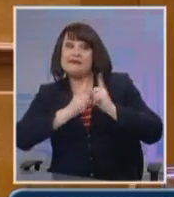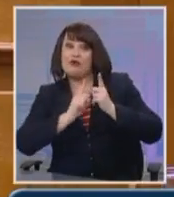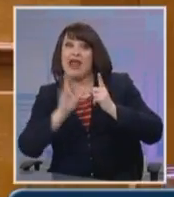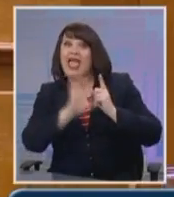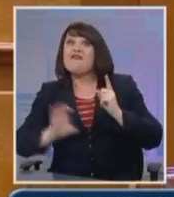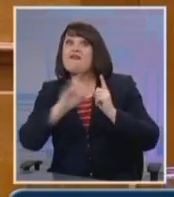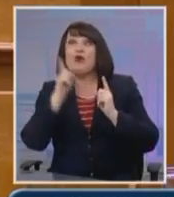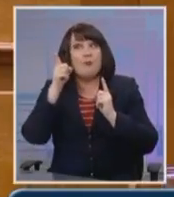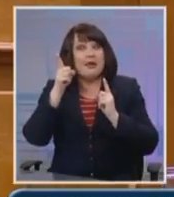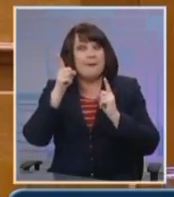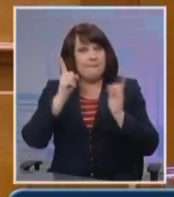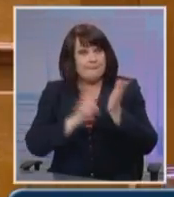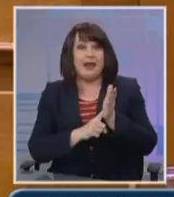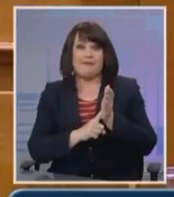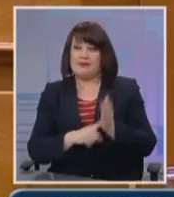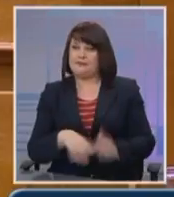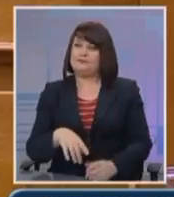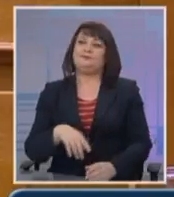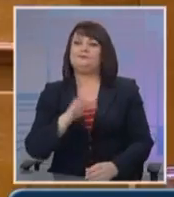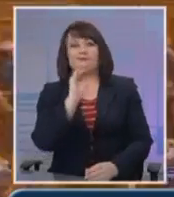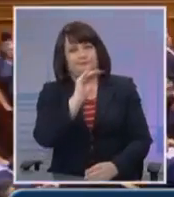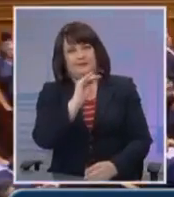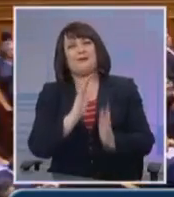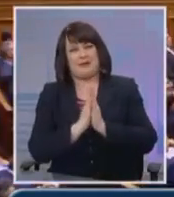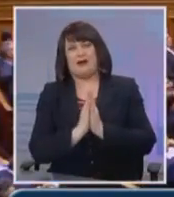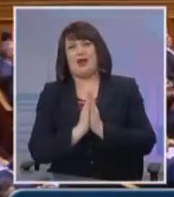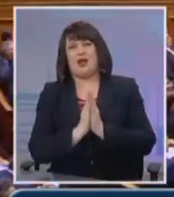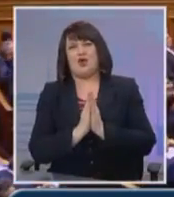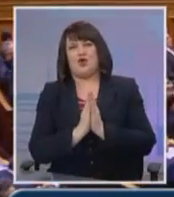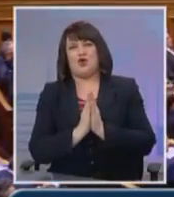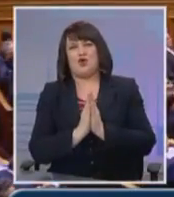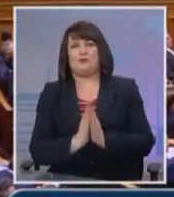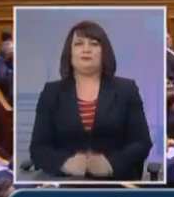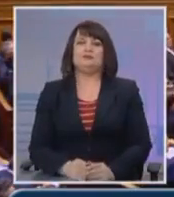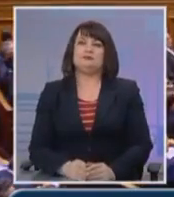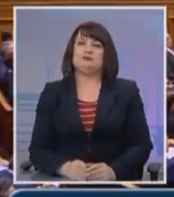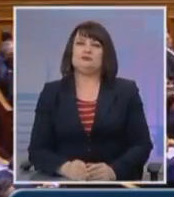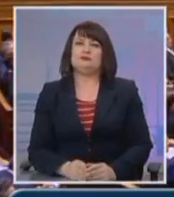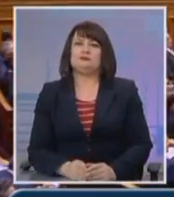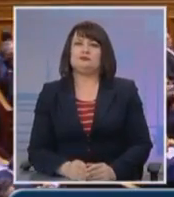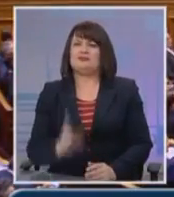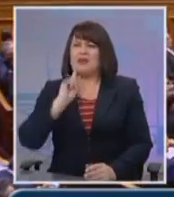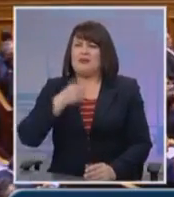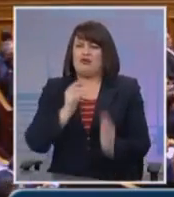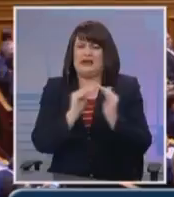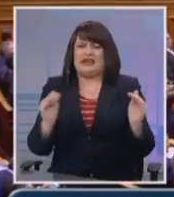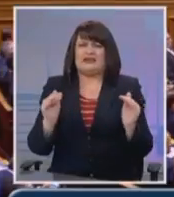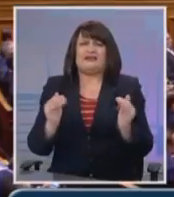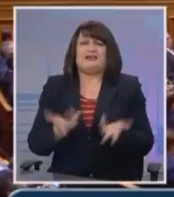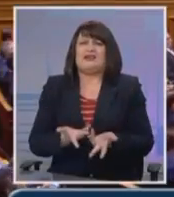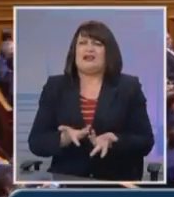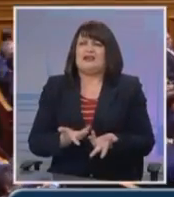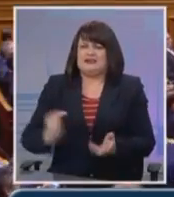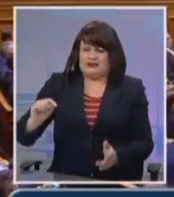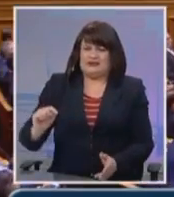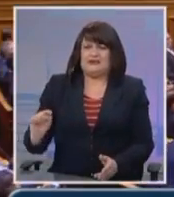μας. Κύριε Πρόεδρε, παρακαλώ να επιβάλλετε την τάξη. Δεν καταλαβαίνω γιατί σας ενοχλούν τόσο πολύ αυτά